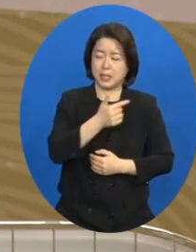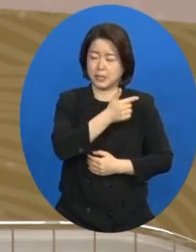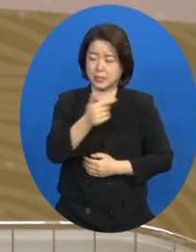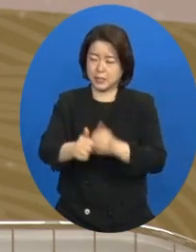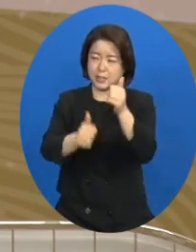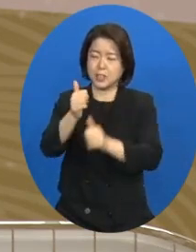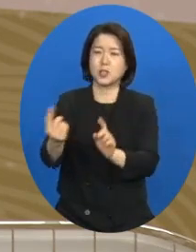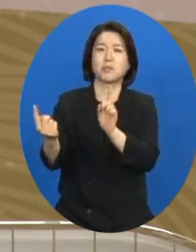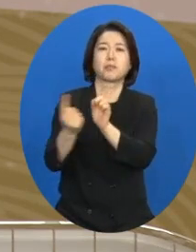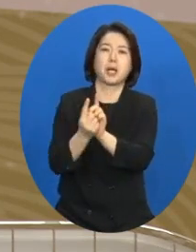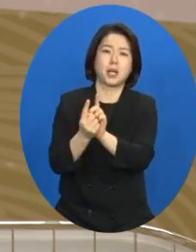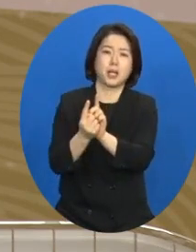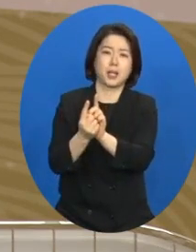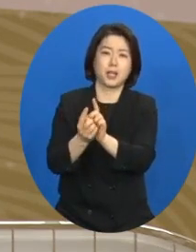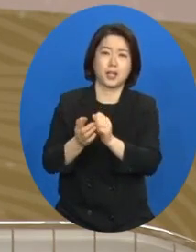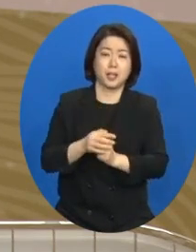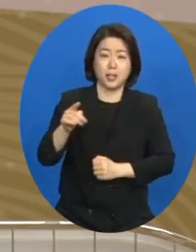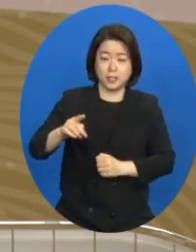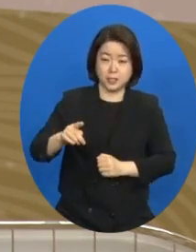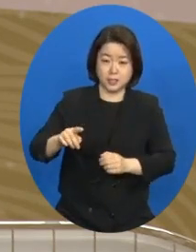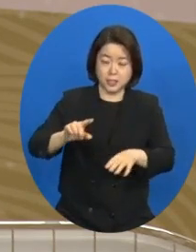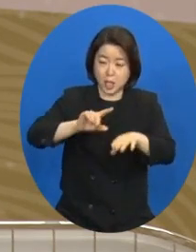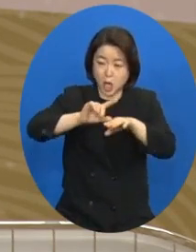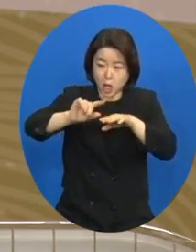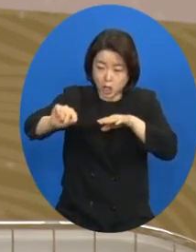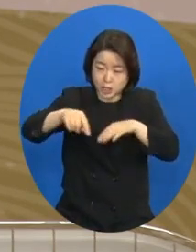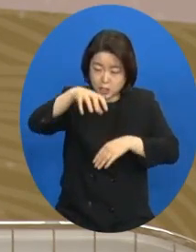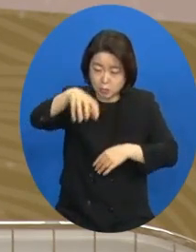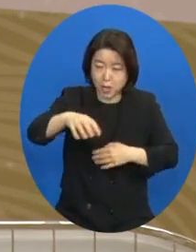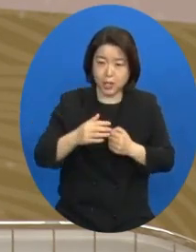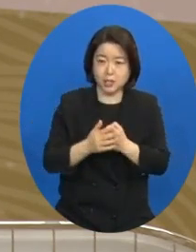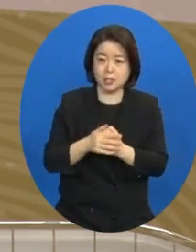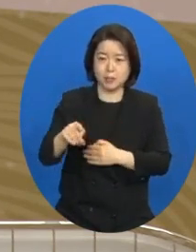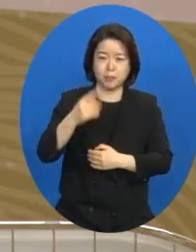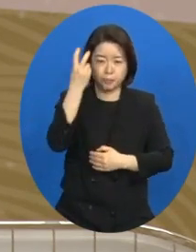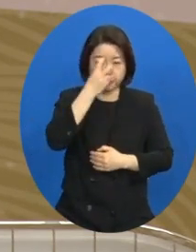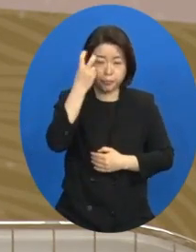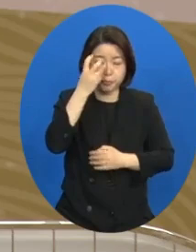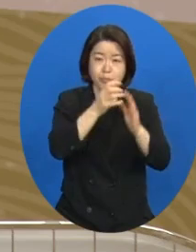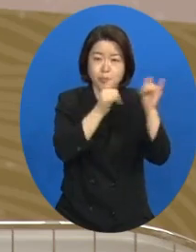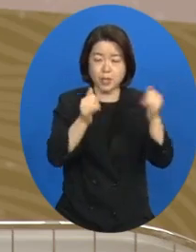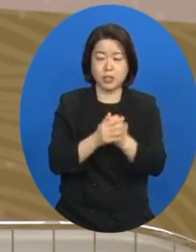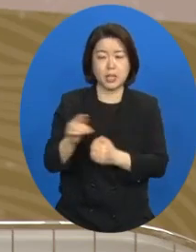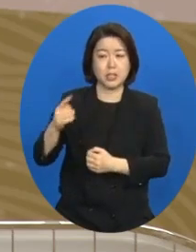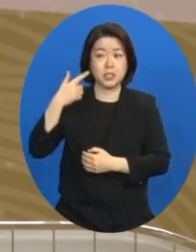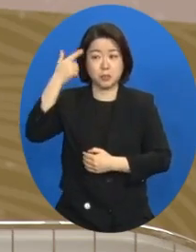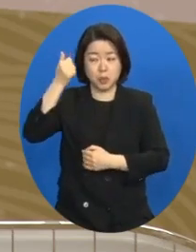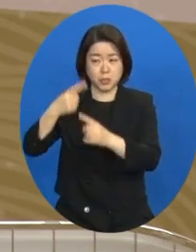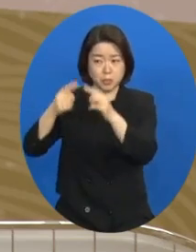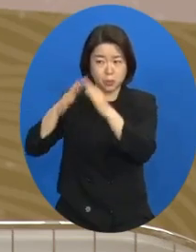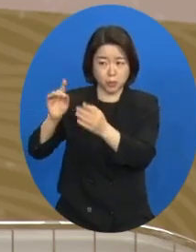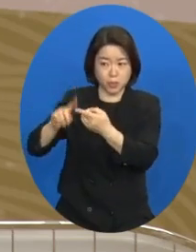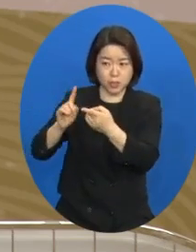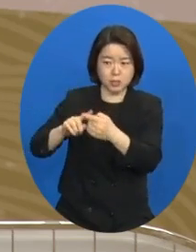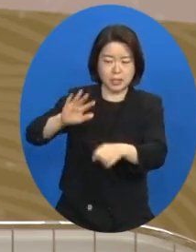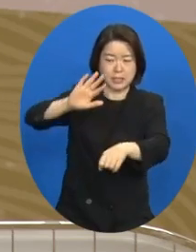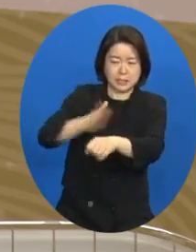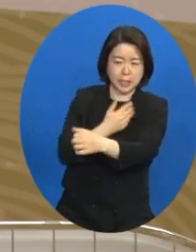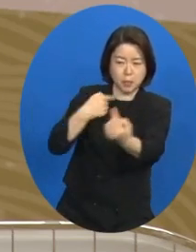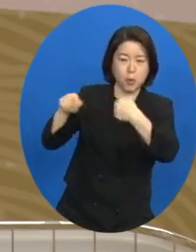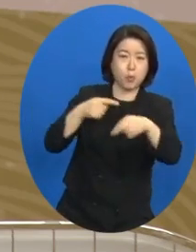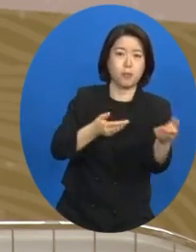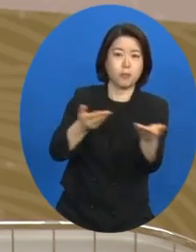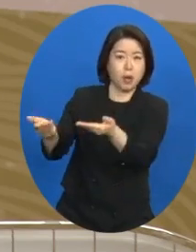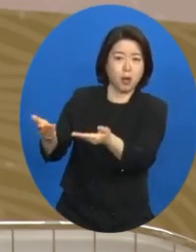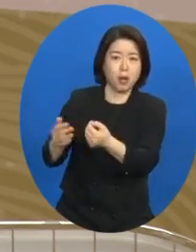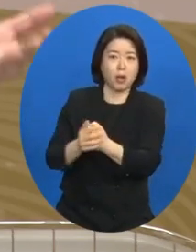닥쳤습니다 그 지방을 지배하는 감사 님께서 그 목사님이 교회의 대하여 뭘 잘못 7일을 하시는 바람에